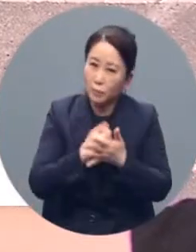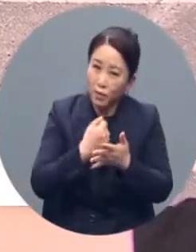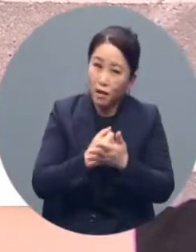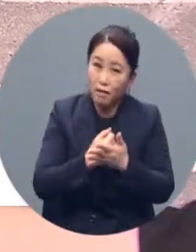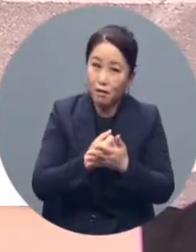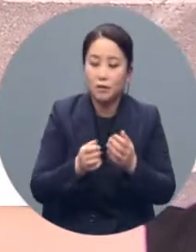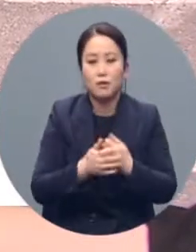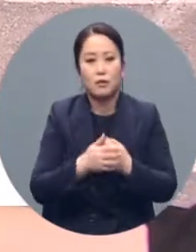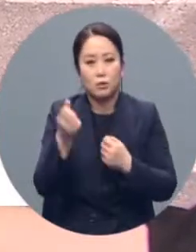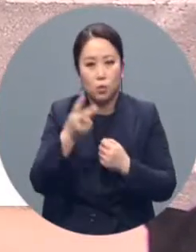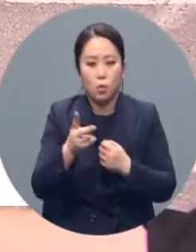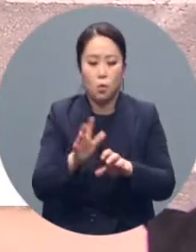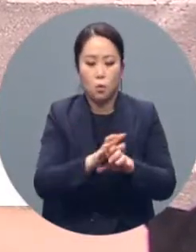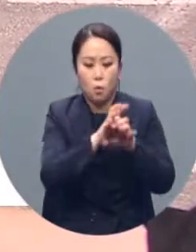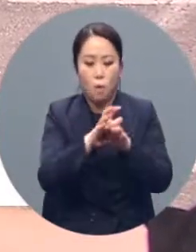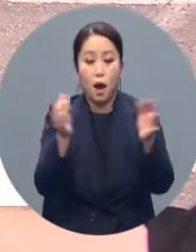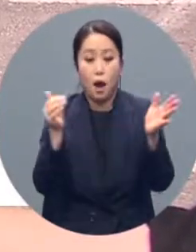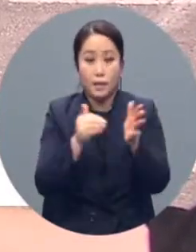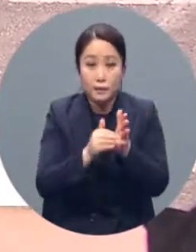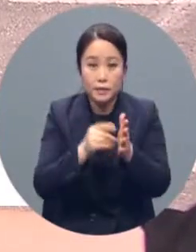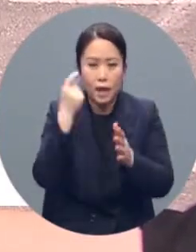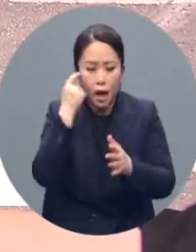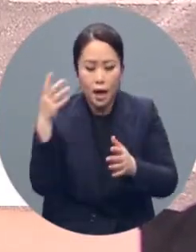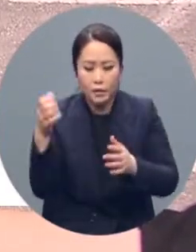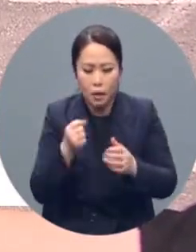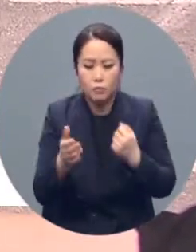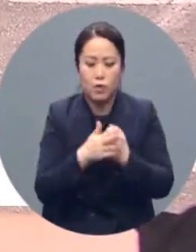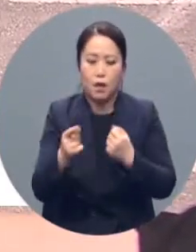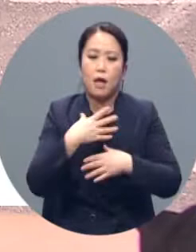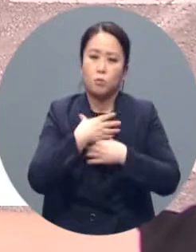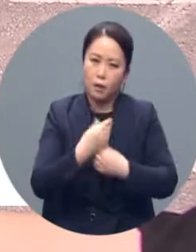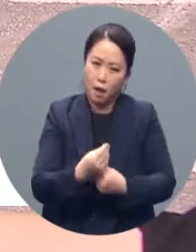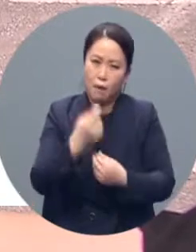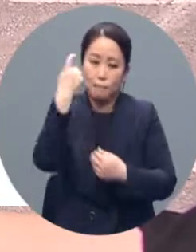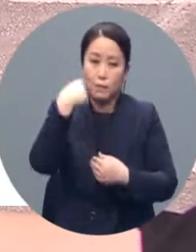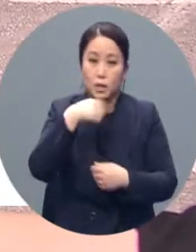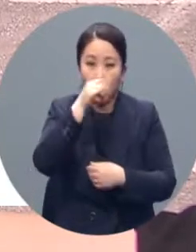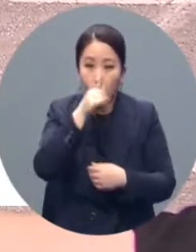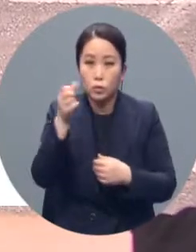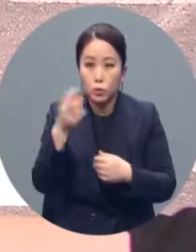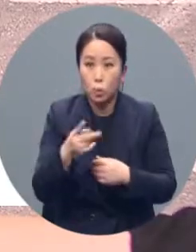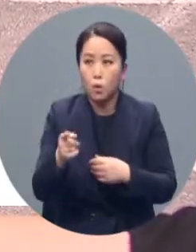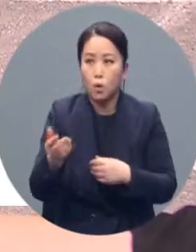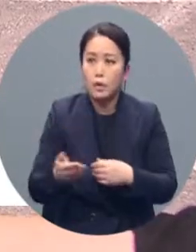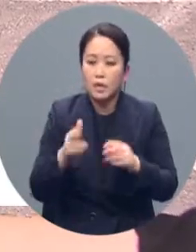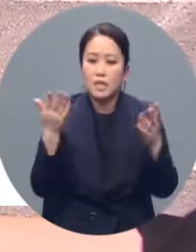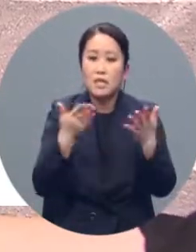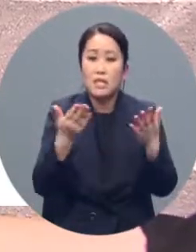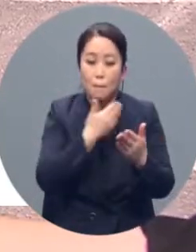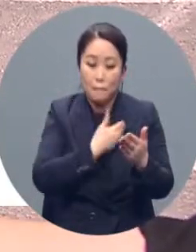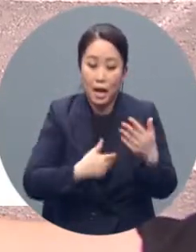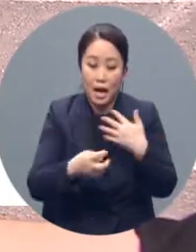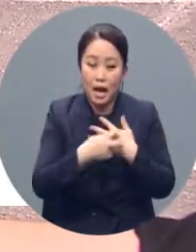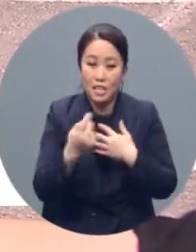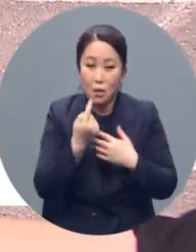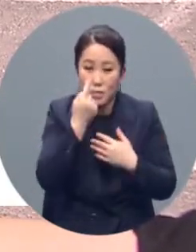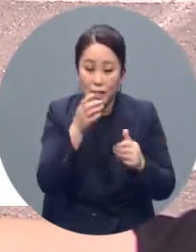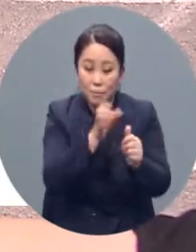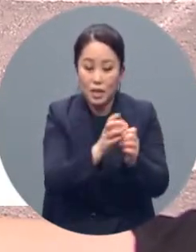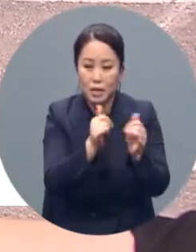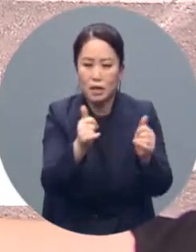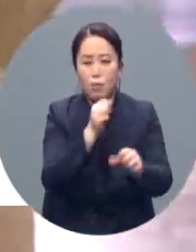코로나가 완전히 간다고 생각하니까 안도감도 생기고요. 그리고 여기에 계시는 분들 고생도 많이